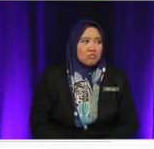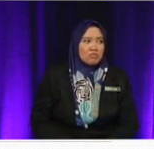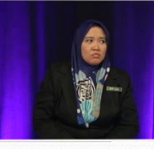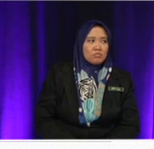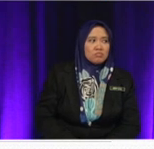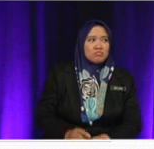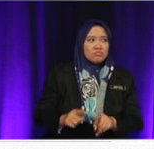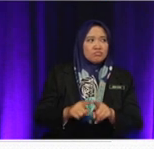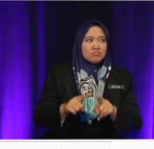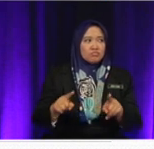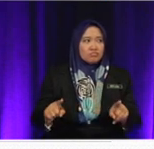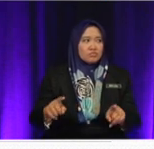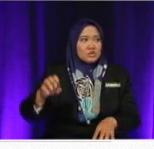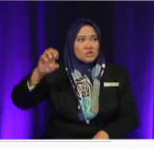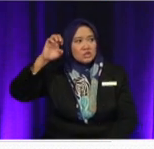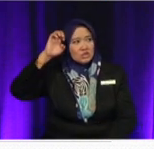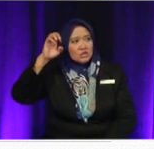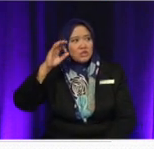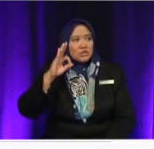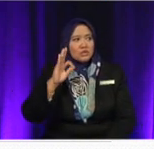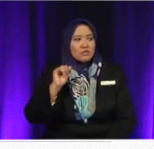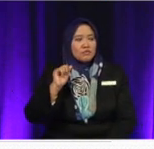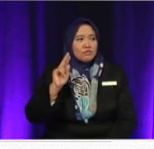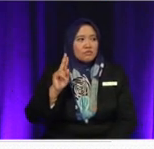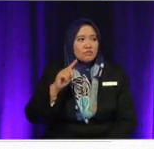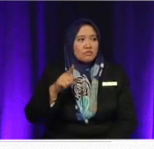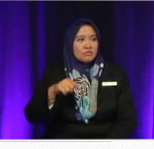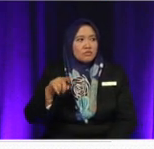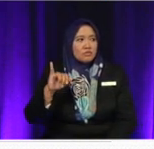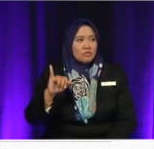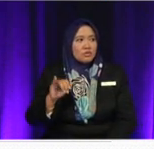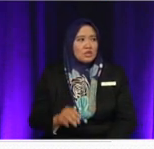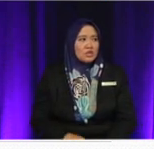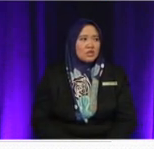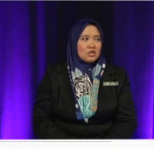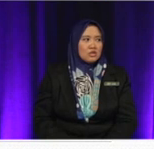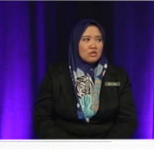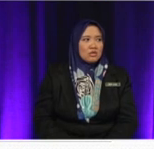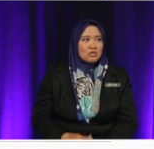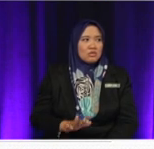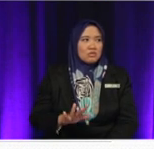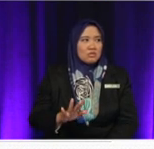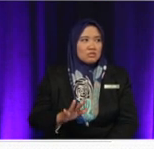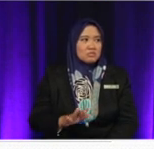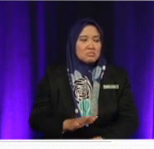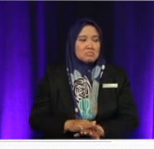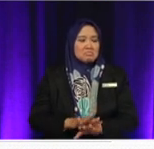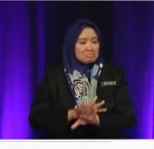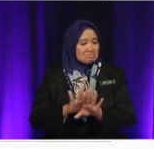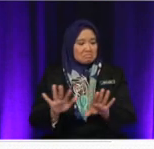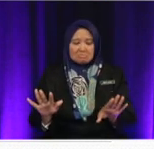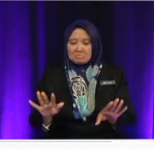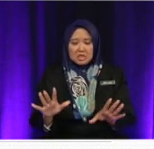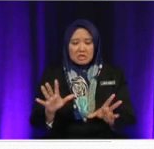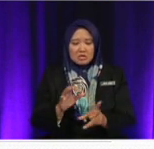menyebabkan pekerja syarikatnya berasa tertekan kerana terpaksa menguruskan semua masalah sendiri. Prestasi dan sembilan pekerja syarikat